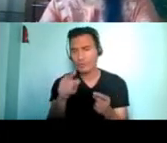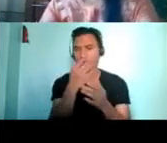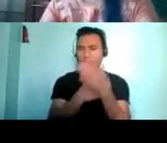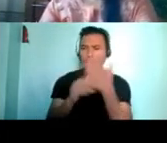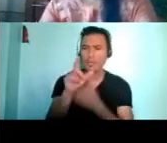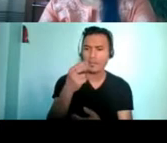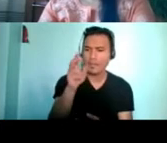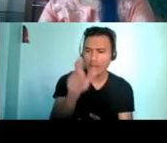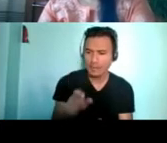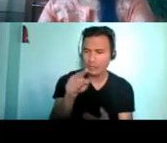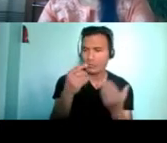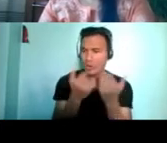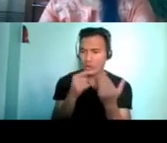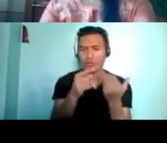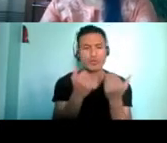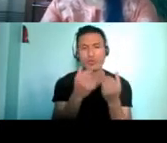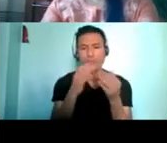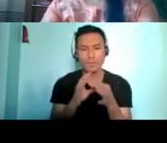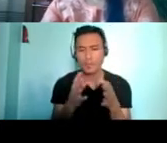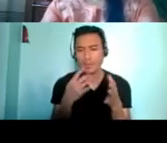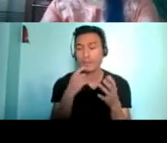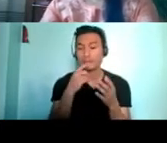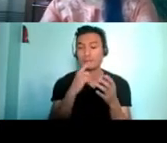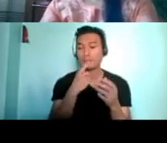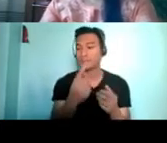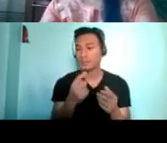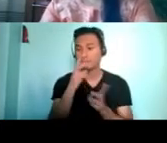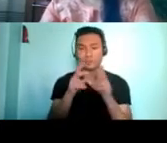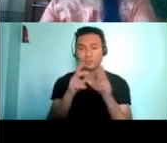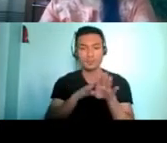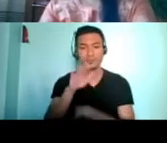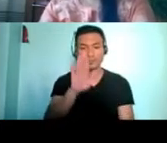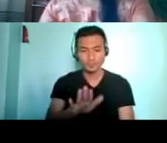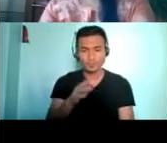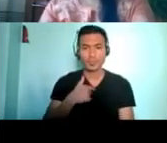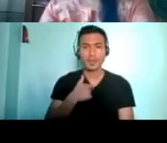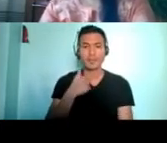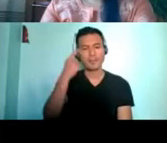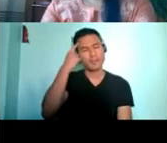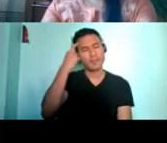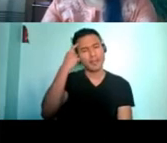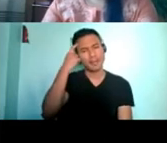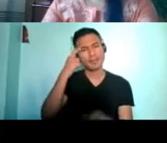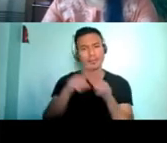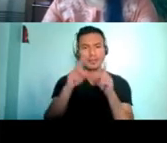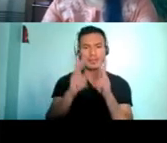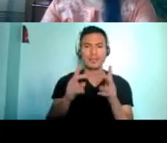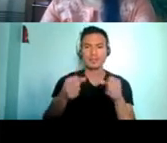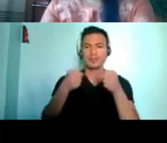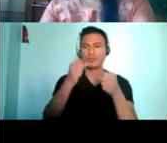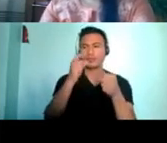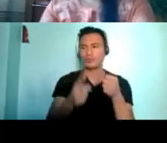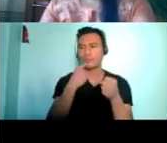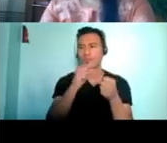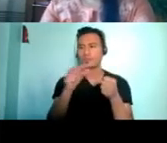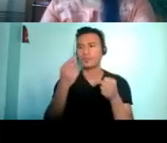अपाङ्गता भएको व्यक्तिले यो गर यो नगर भनेर जुन निर्देशनहरू दिइरहेको छ नि, अनि हाम्रो माइन्डसेटहरू पनि यही नै सत्य हो भनेर